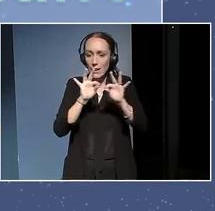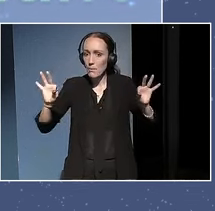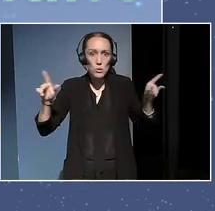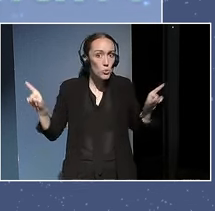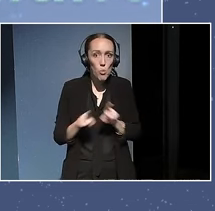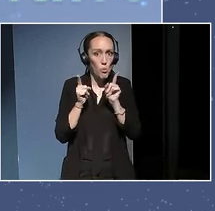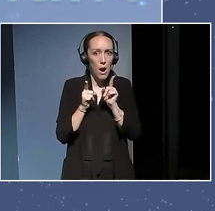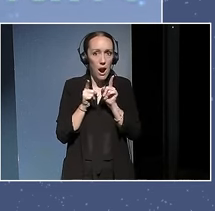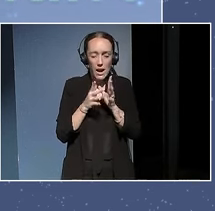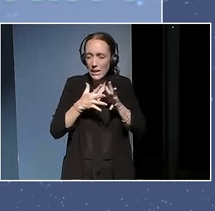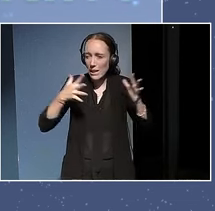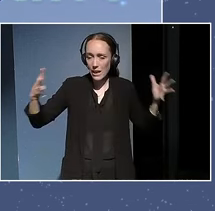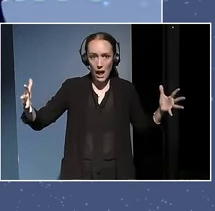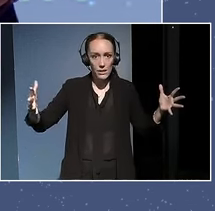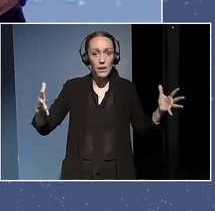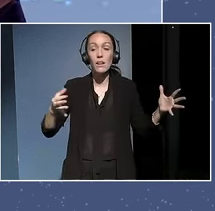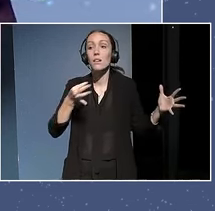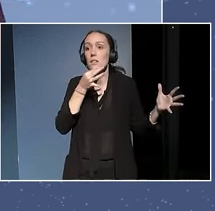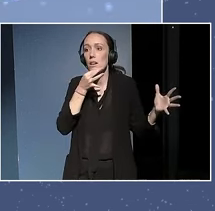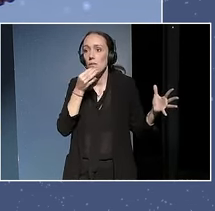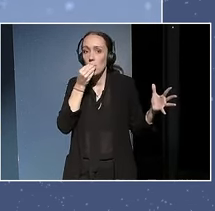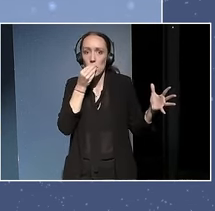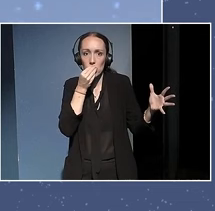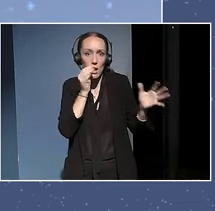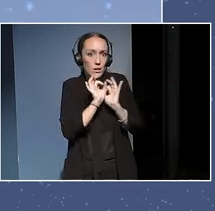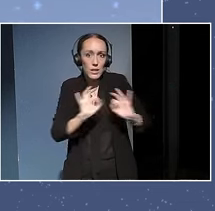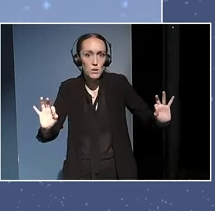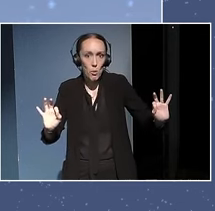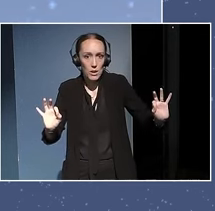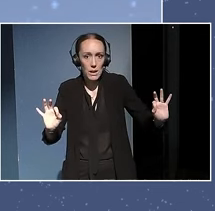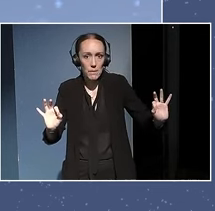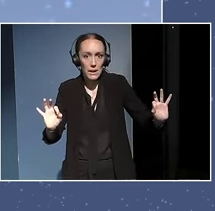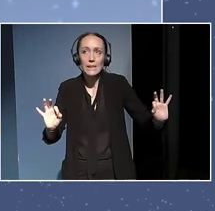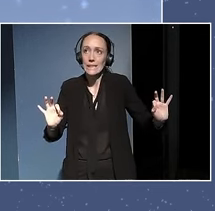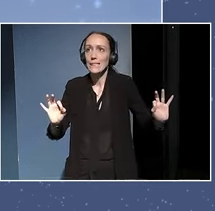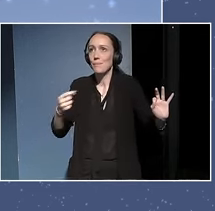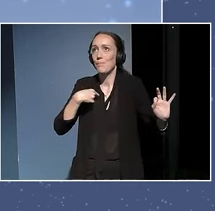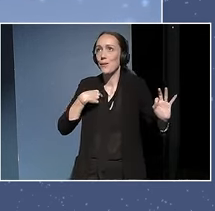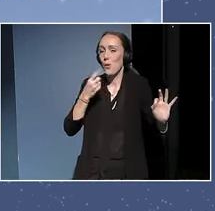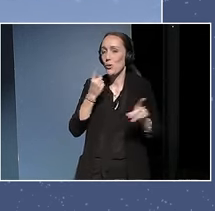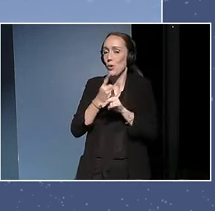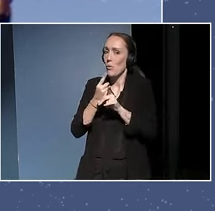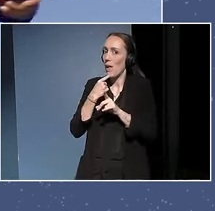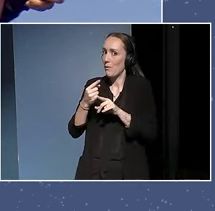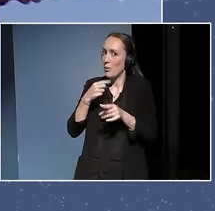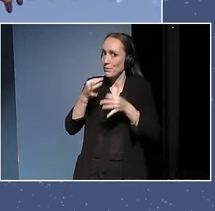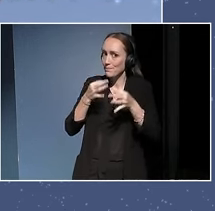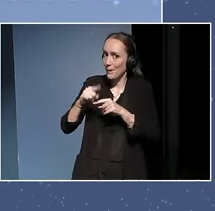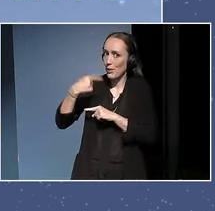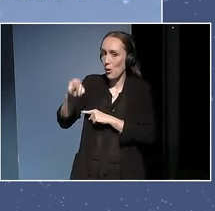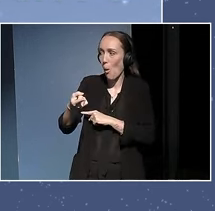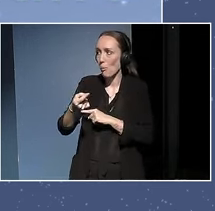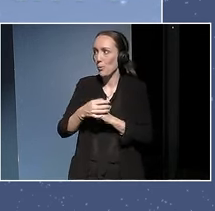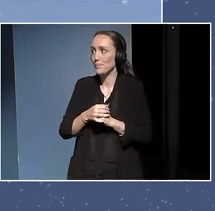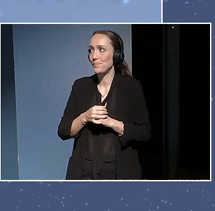disposizione per i predatori però sto anticipando troppo una cosa